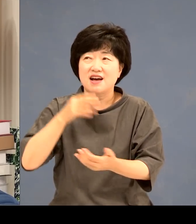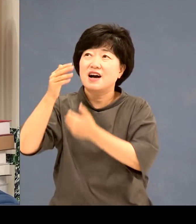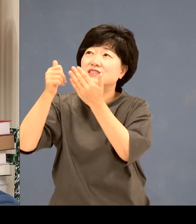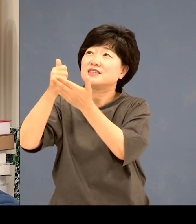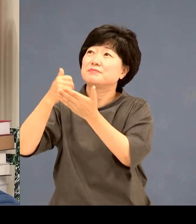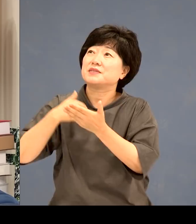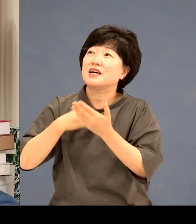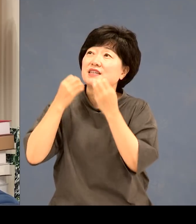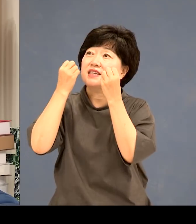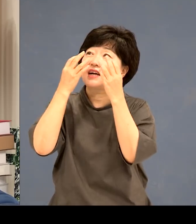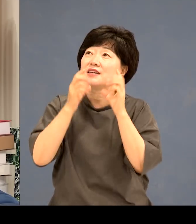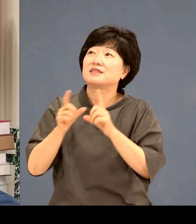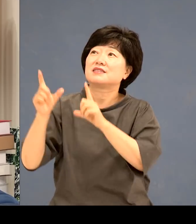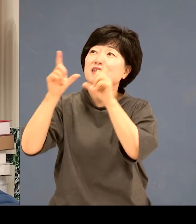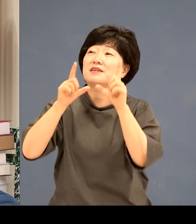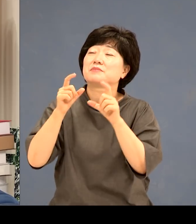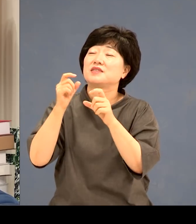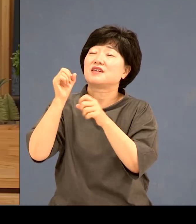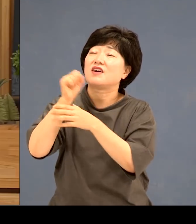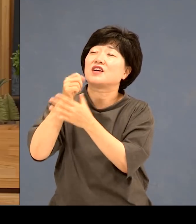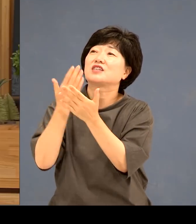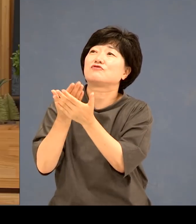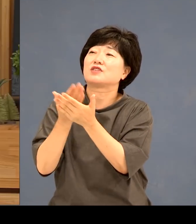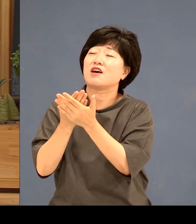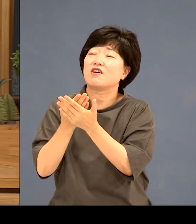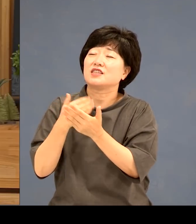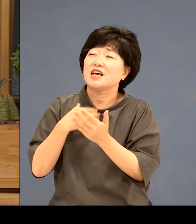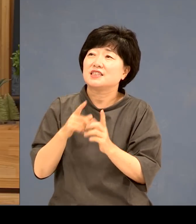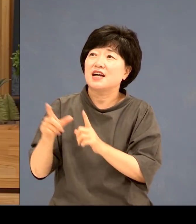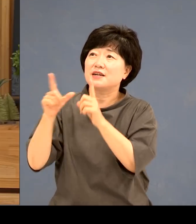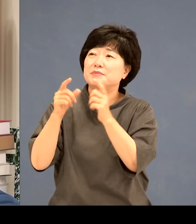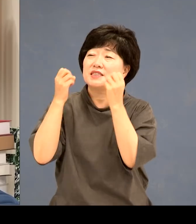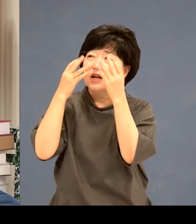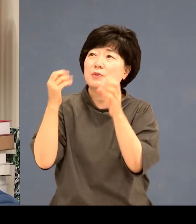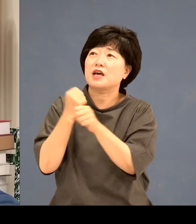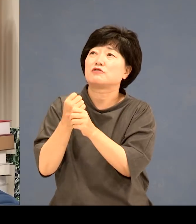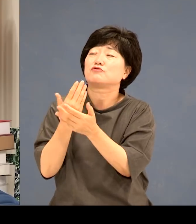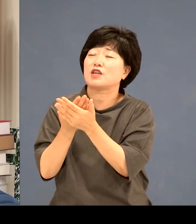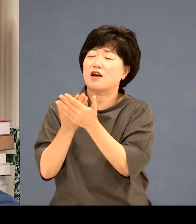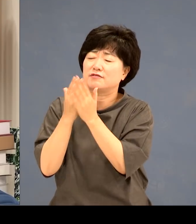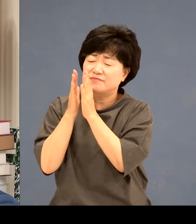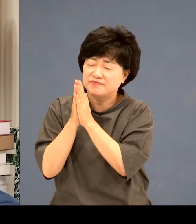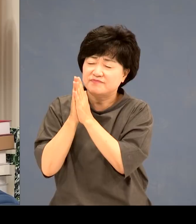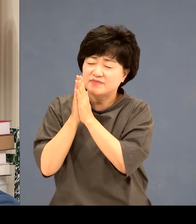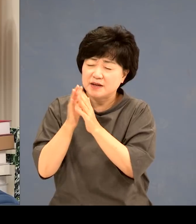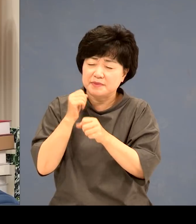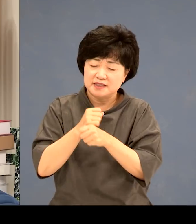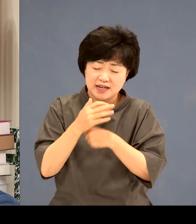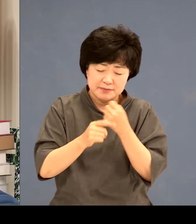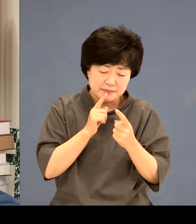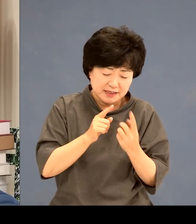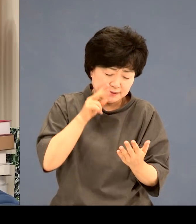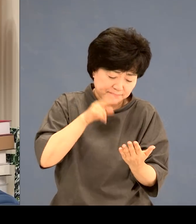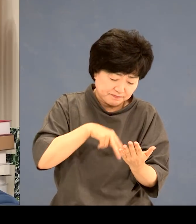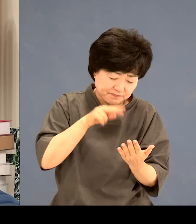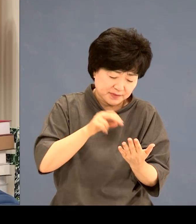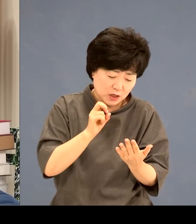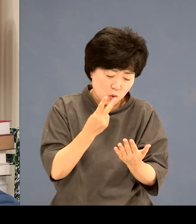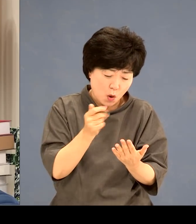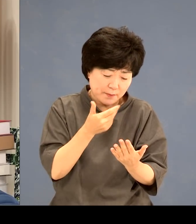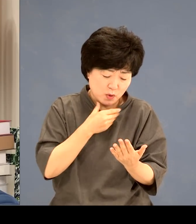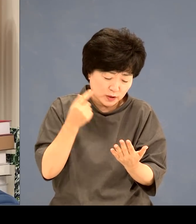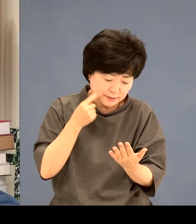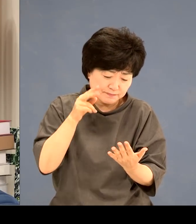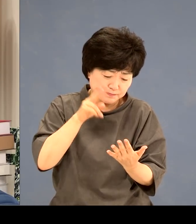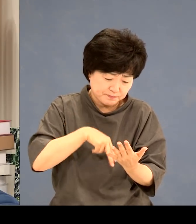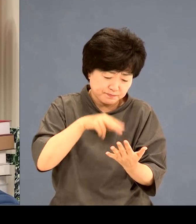하나님께서 이렇게 말씀의 자리로 이렇게 이끄셨어요. 그러면서 다시 요한복음부터 말씀을 이제 읽게 되면서 하나님